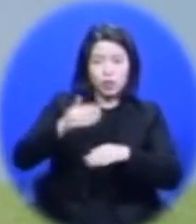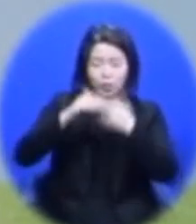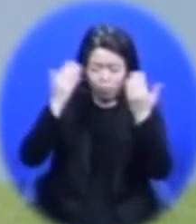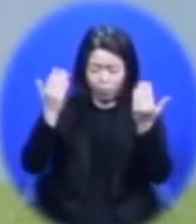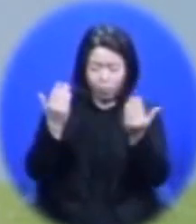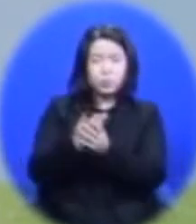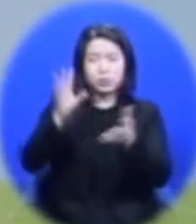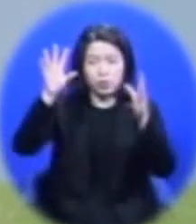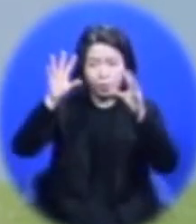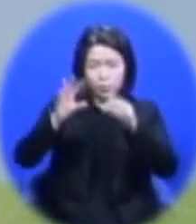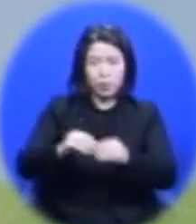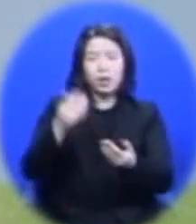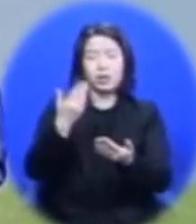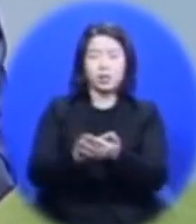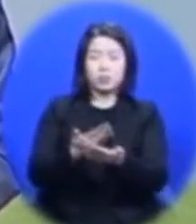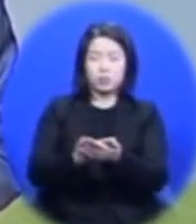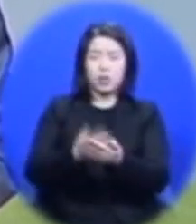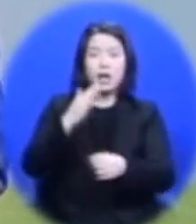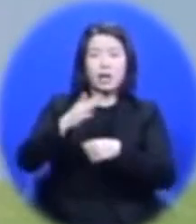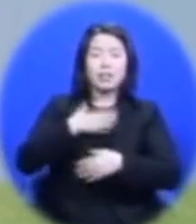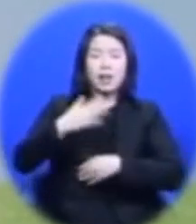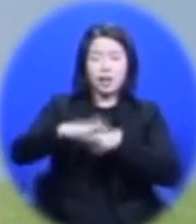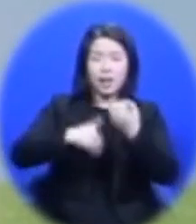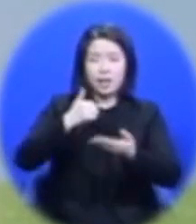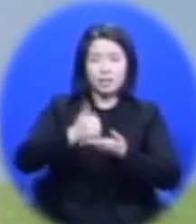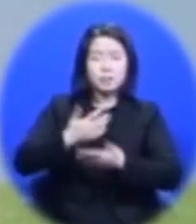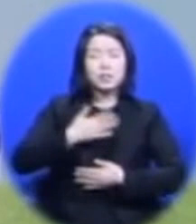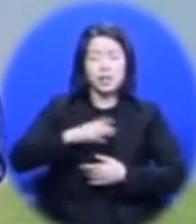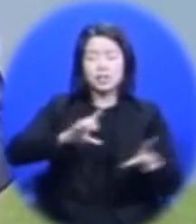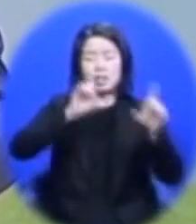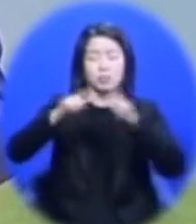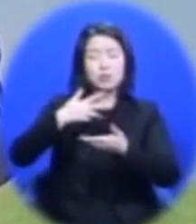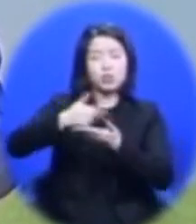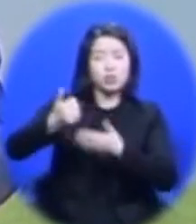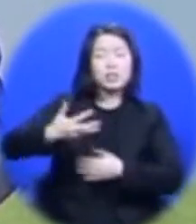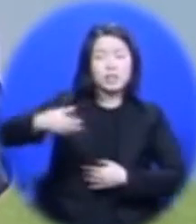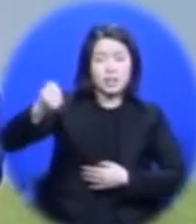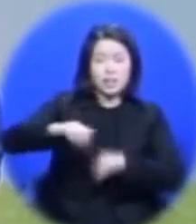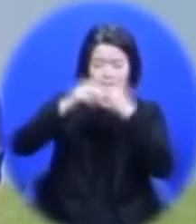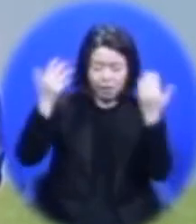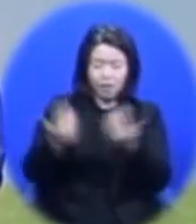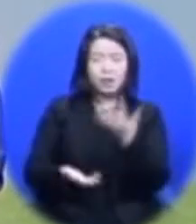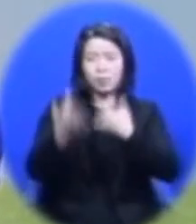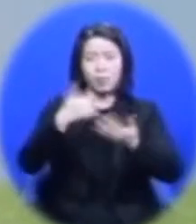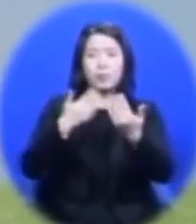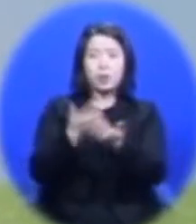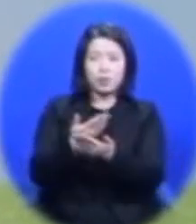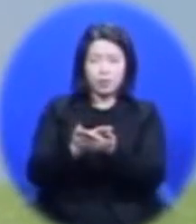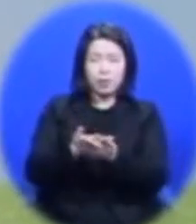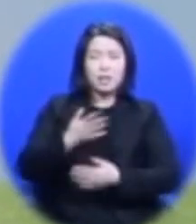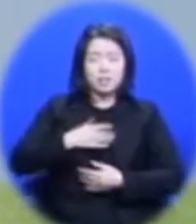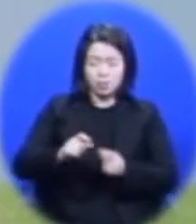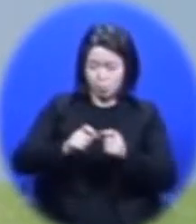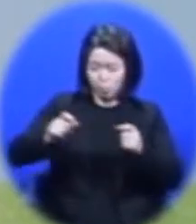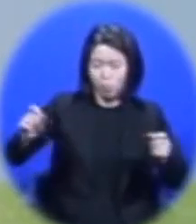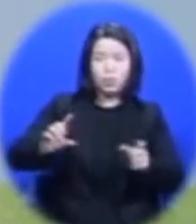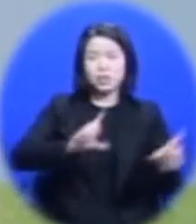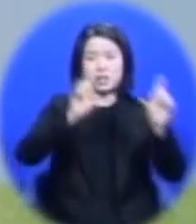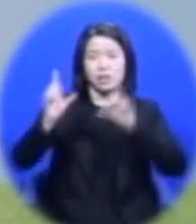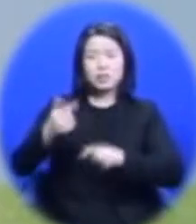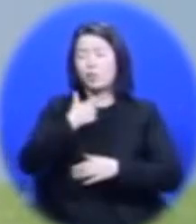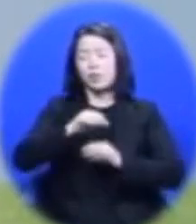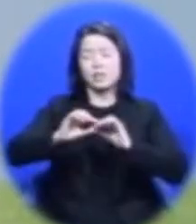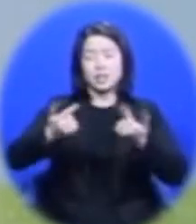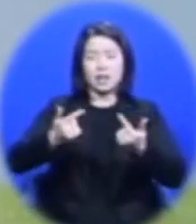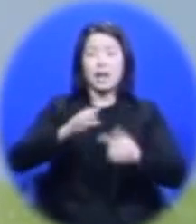소멸하게 하소서. 나의 하나님 제 삶은 주님의 것이오니 다 채워주소서. 저는 오래 사는 것을 원치 않습니다.